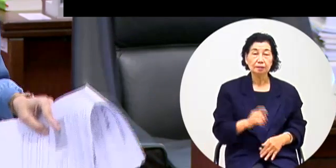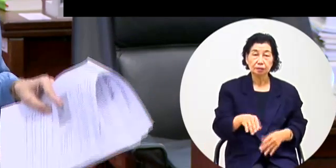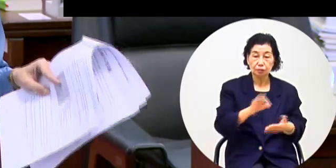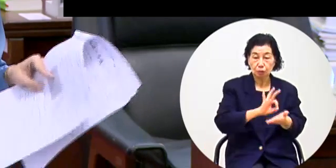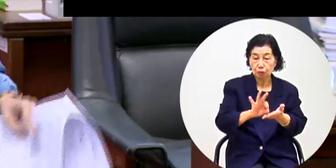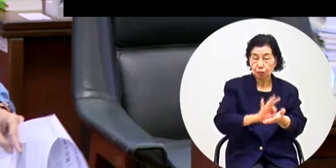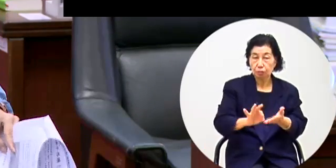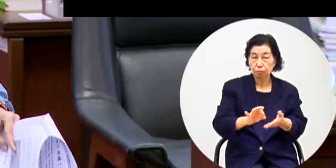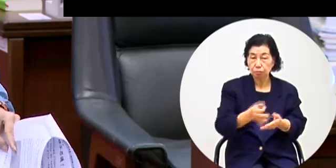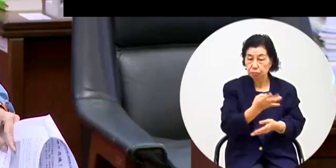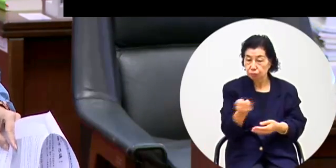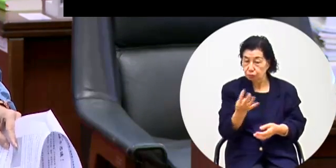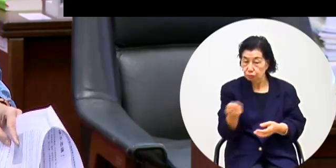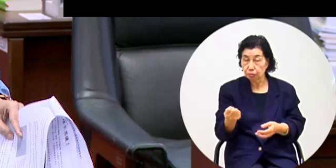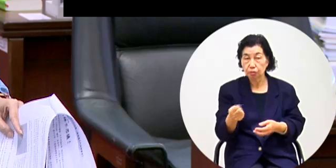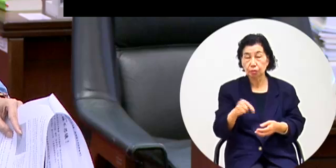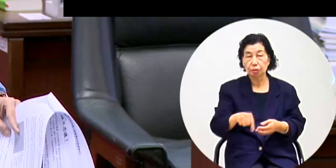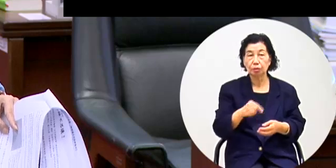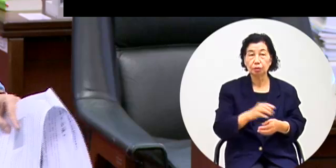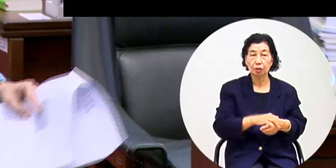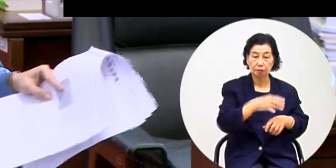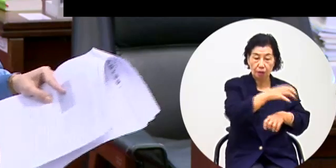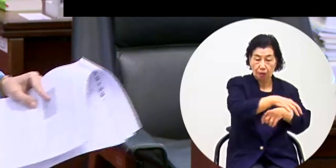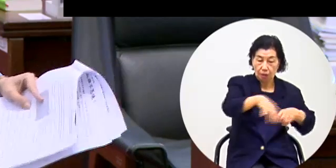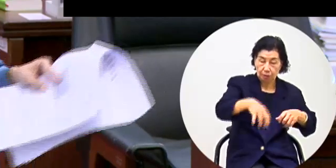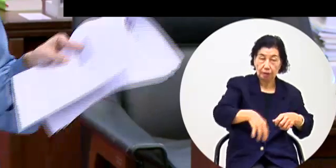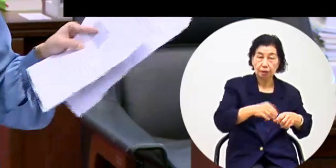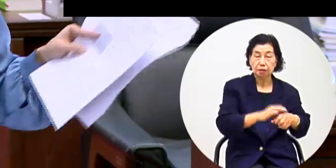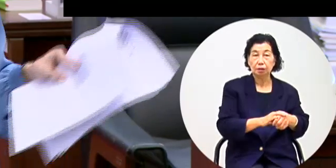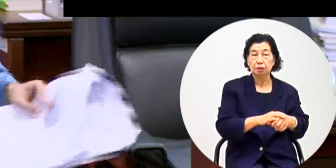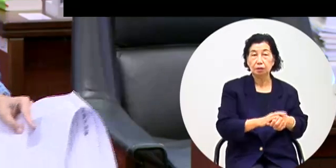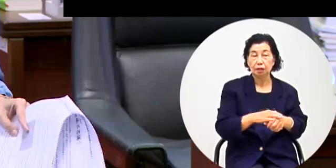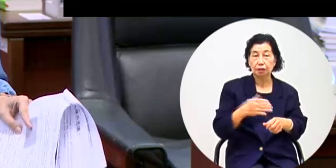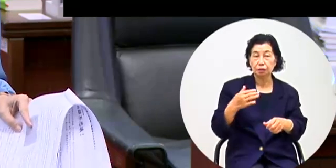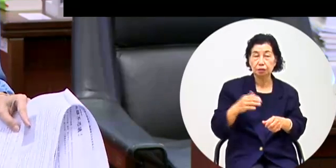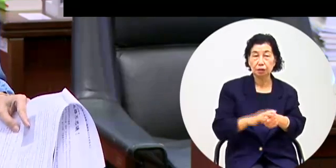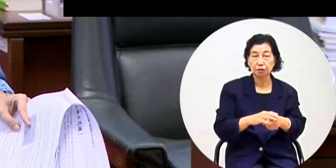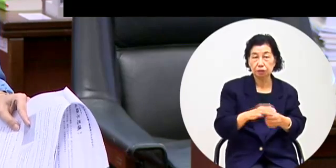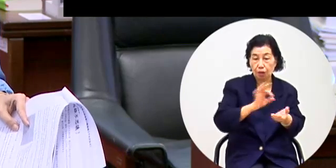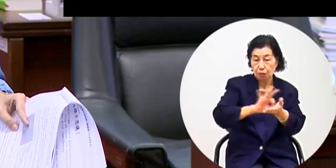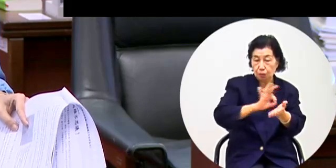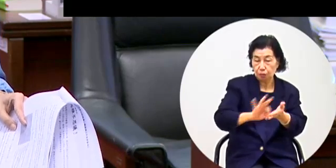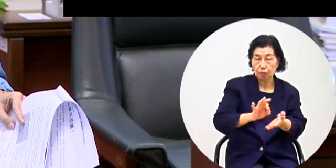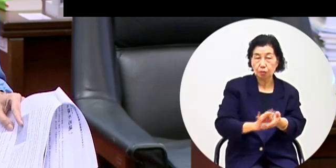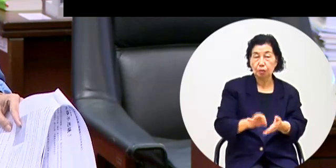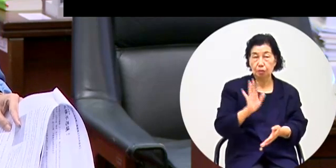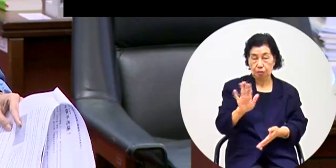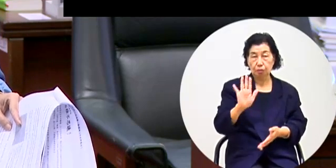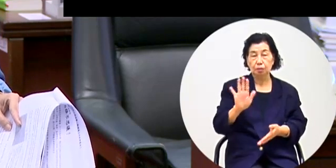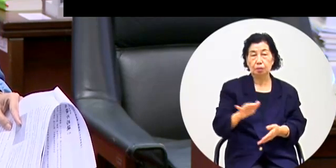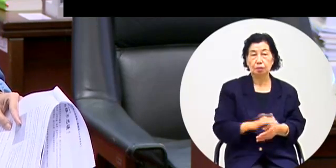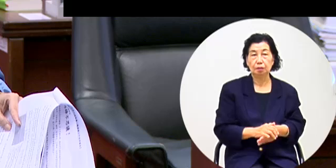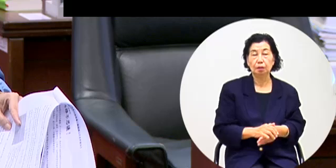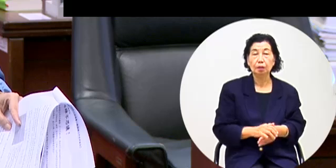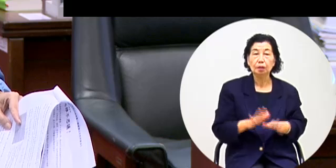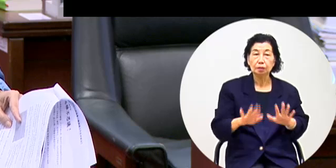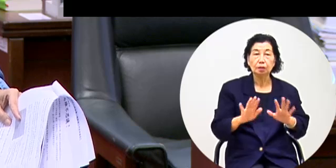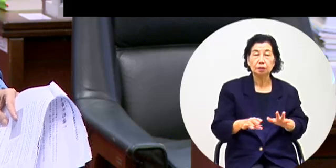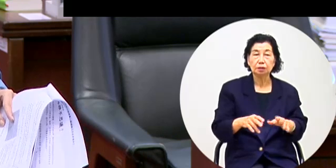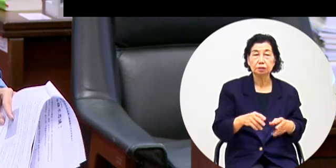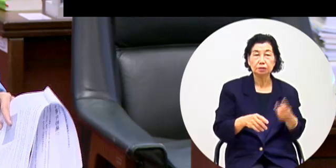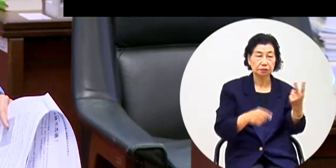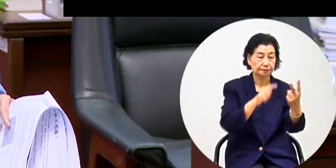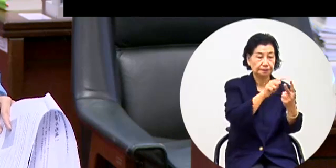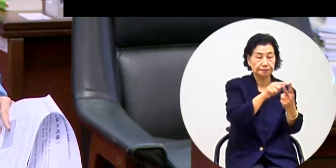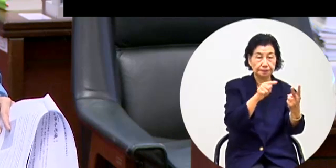的环境在付出，哎，所以是不是我在这边就这两点来请教一下市长，看看市长是不是有方法，好